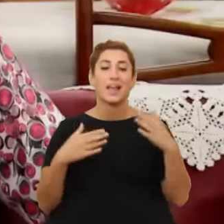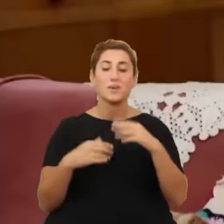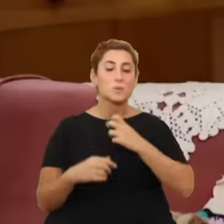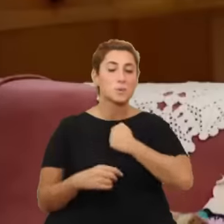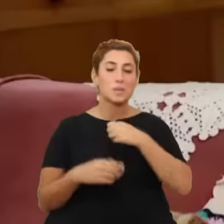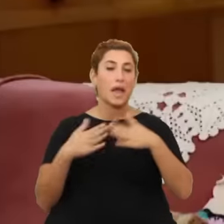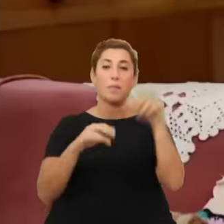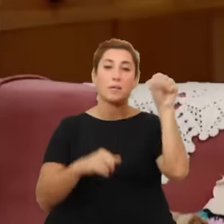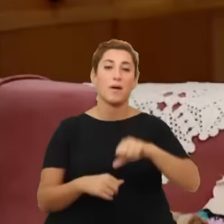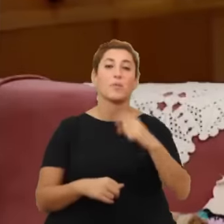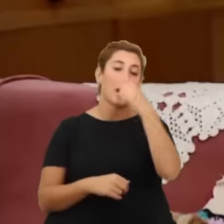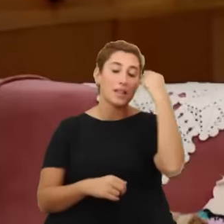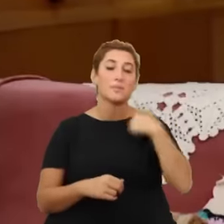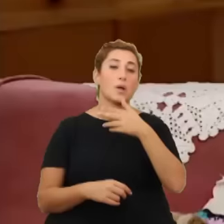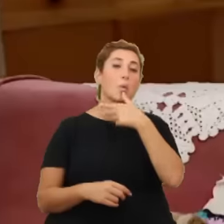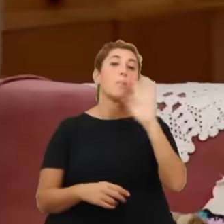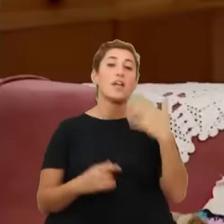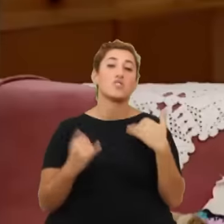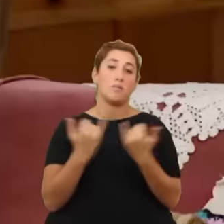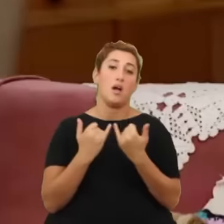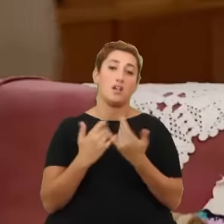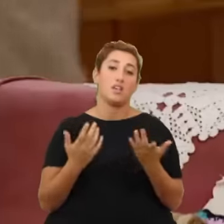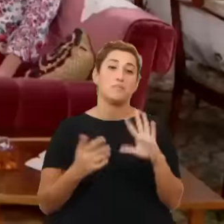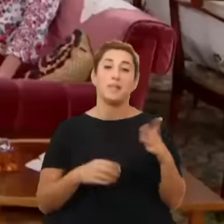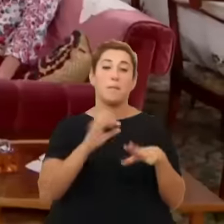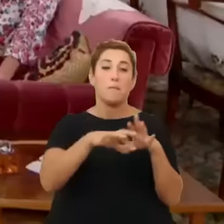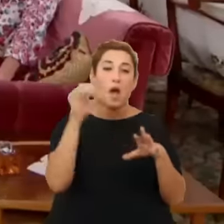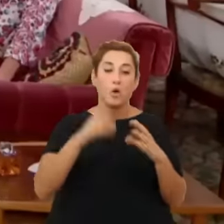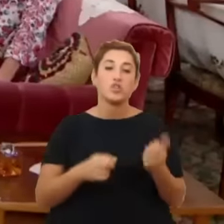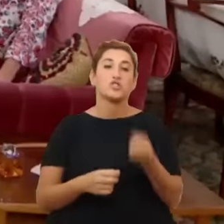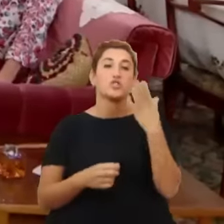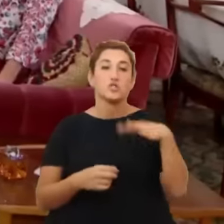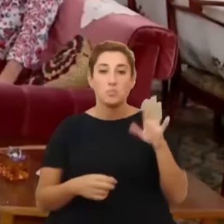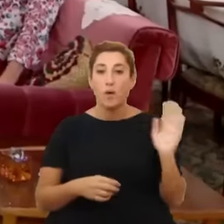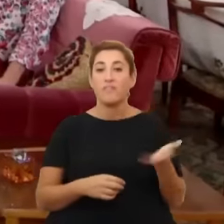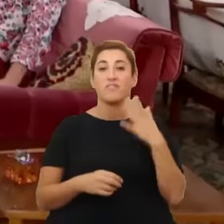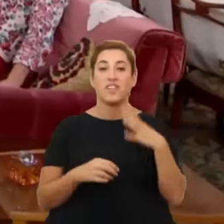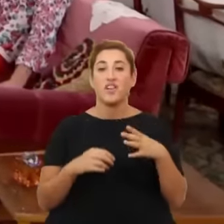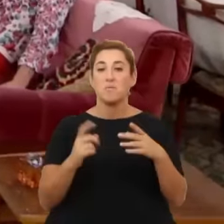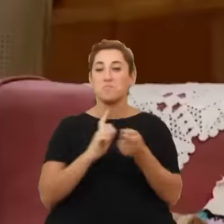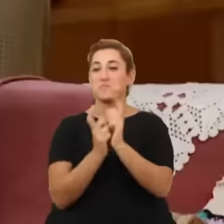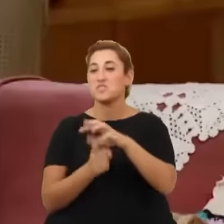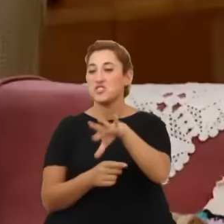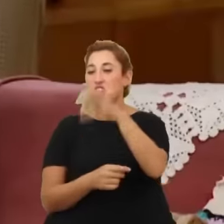battı? Ya bu kader bize gülmeyecek mi kardeşim ya? Ne piyango bize denk gelir, ne de çekiliş